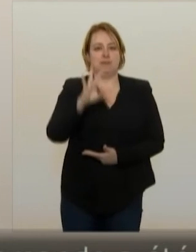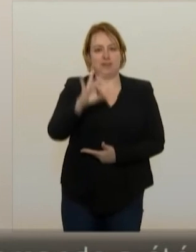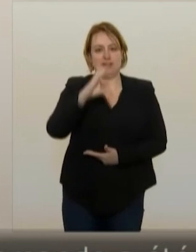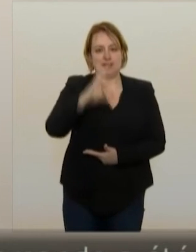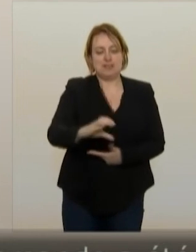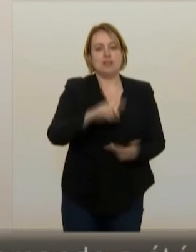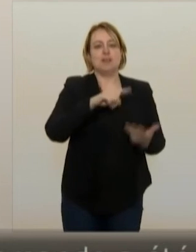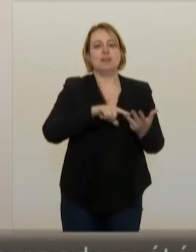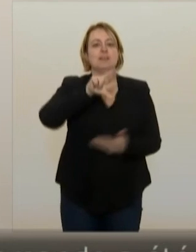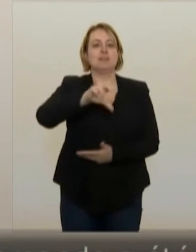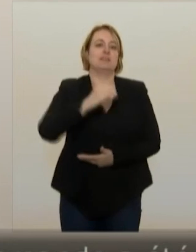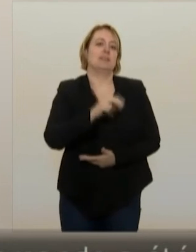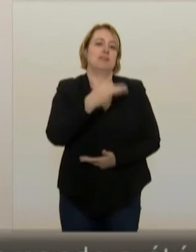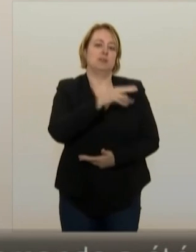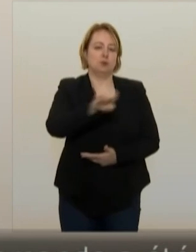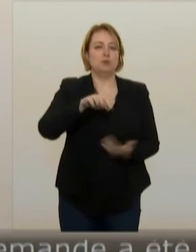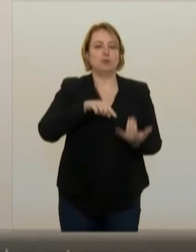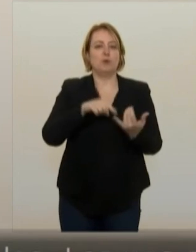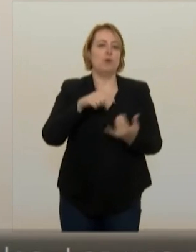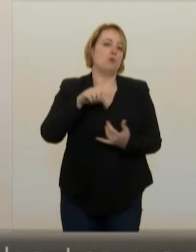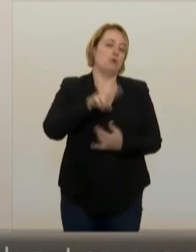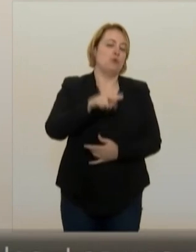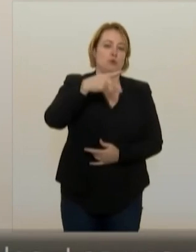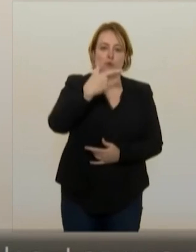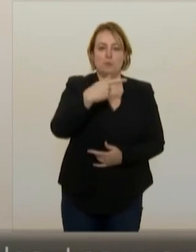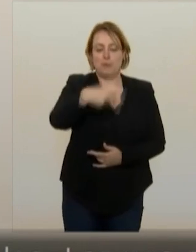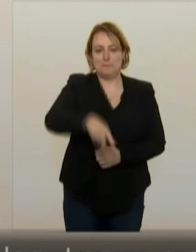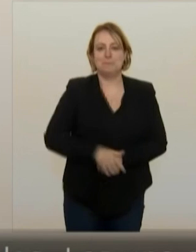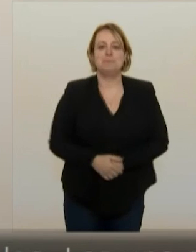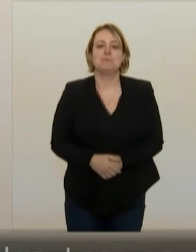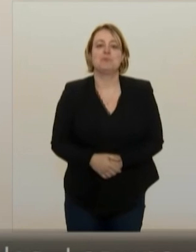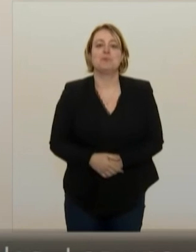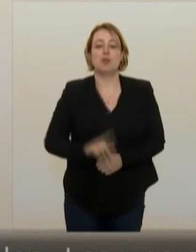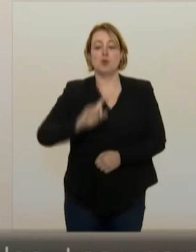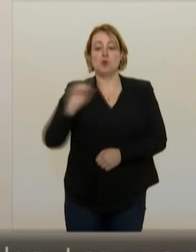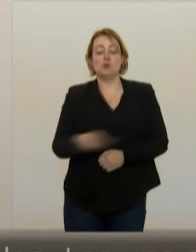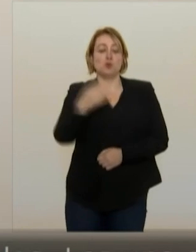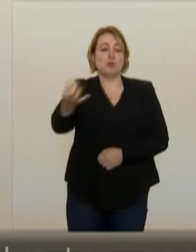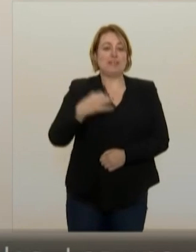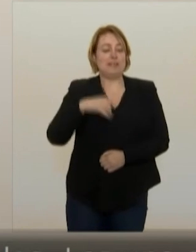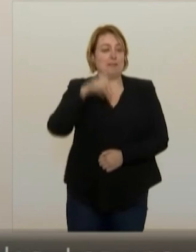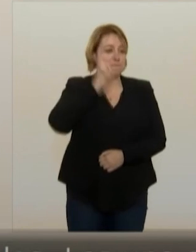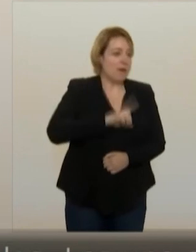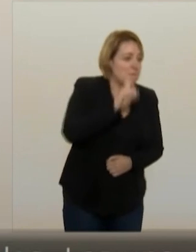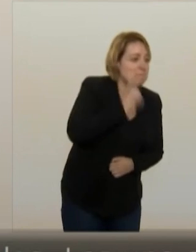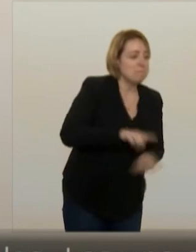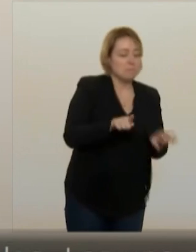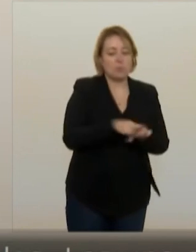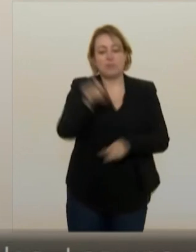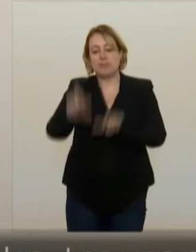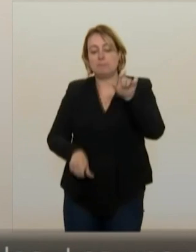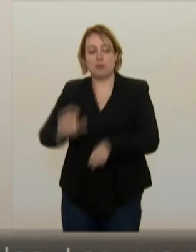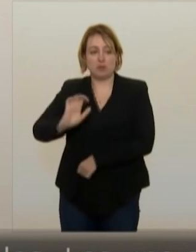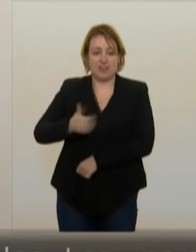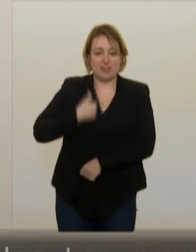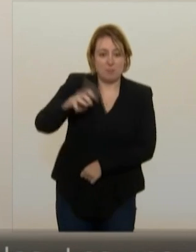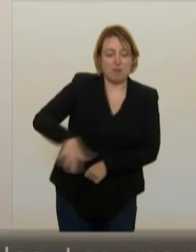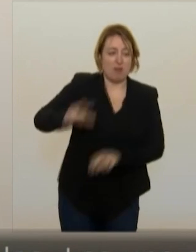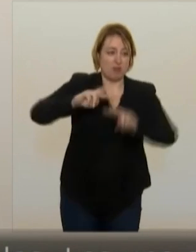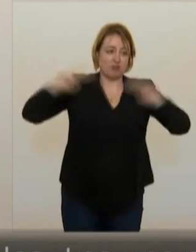les uns et les autres ont souligné que les femmes et les indépendants étaient la majorité de ceux qui touchent les plus petites